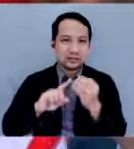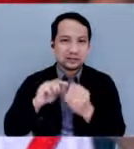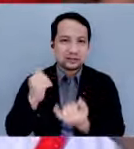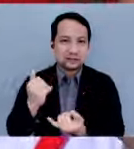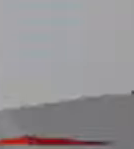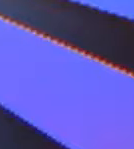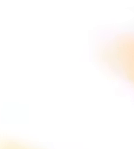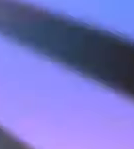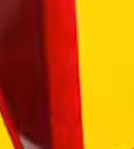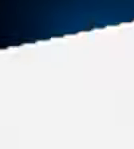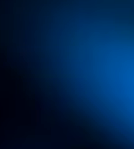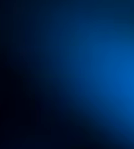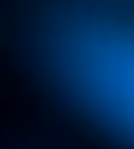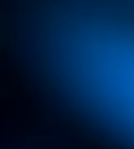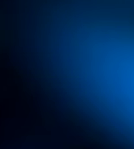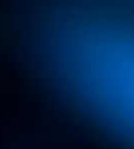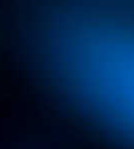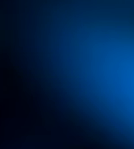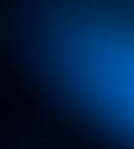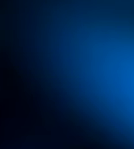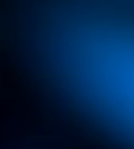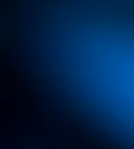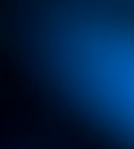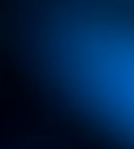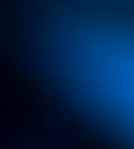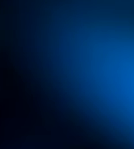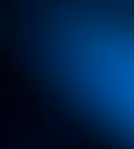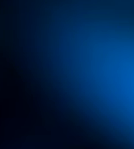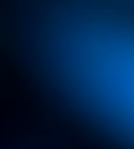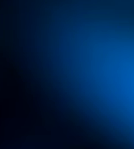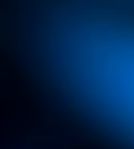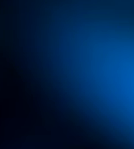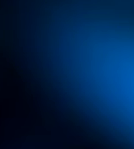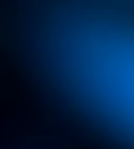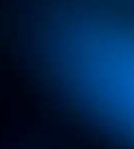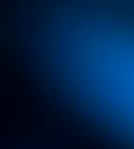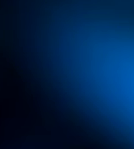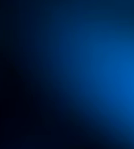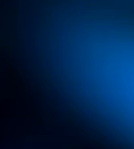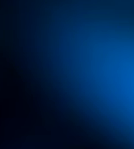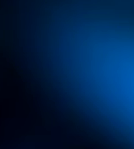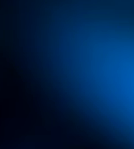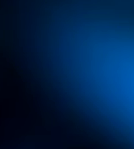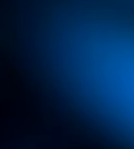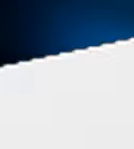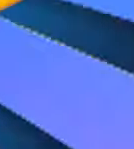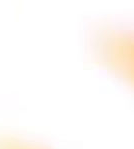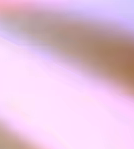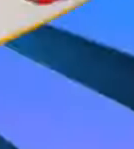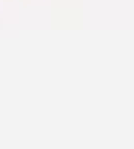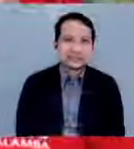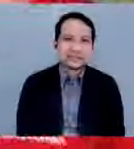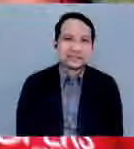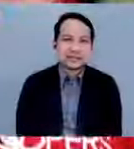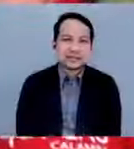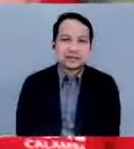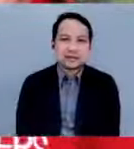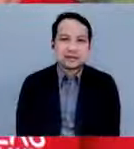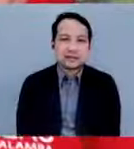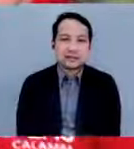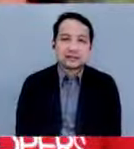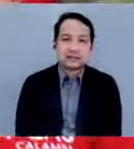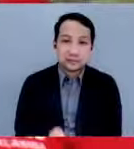Wednesday. Macrame Art ng Love Knots Arts and Crafts. Ibibida natin lahat yan mamaya sa Kitang-Kita. Para naman